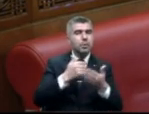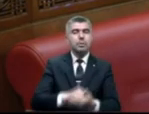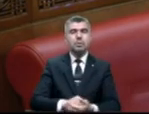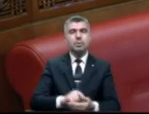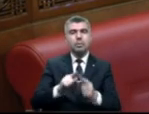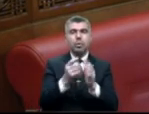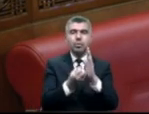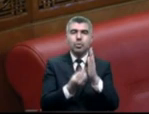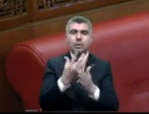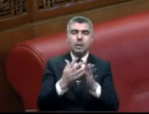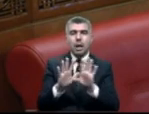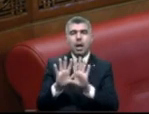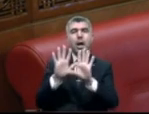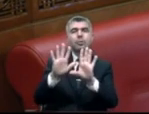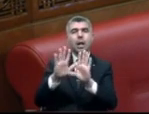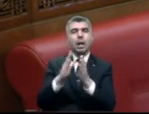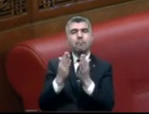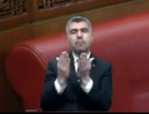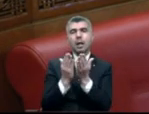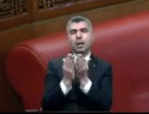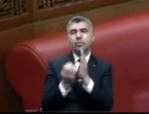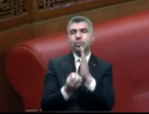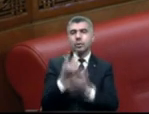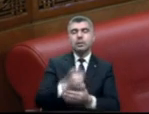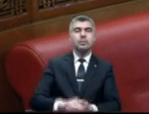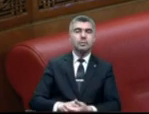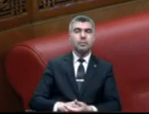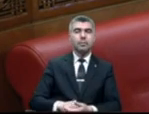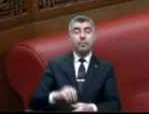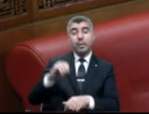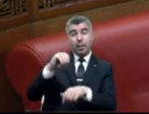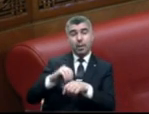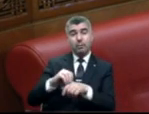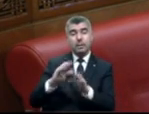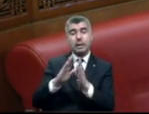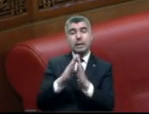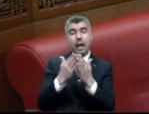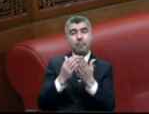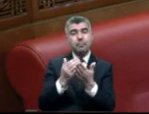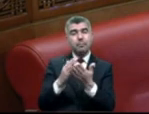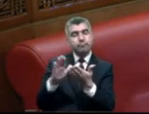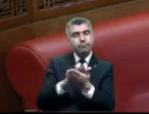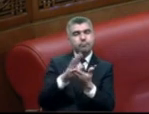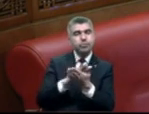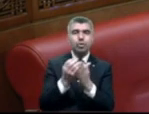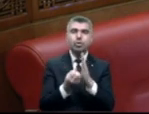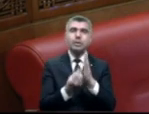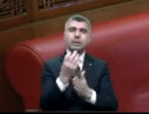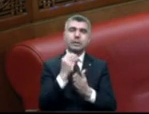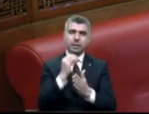هذا الإطار إحداث 10 معاهد وتطوير النموذج البيداغوجي من خلال تعزيز